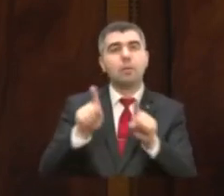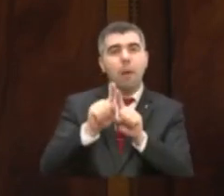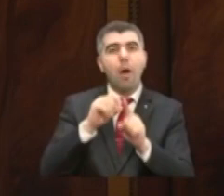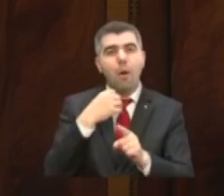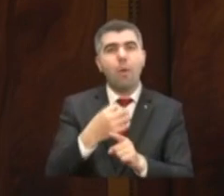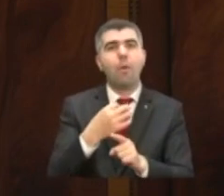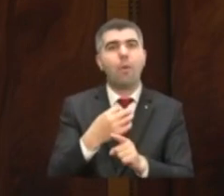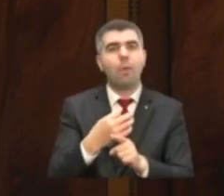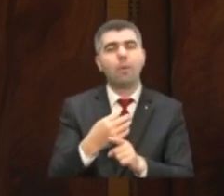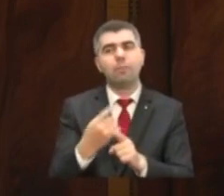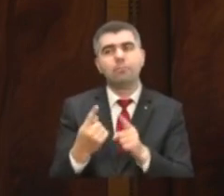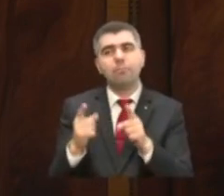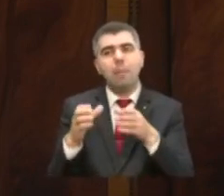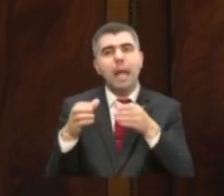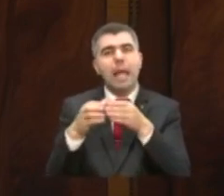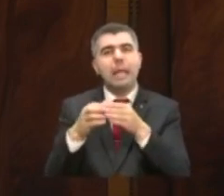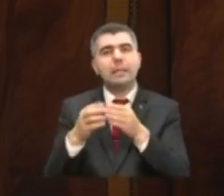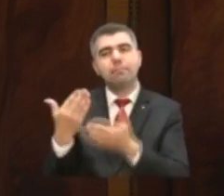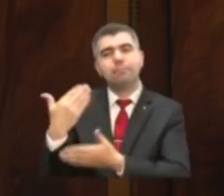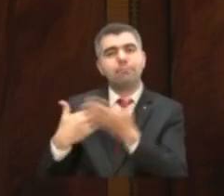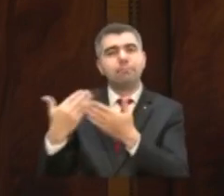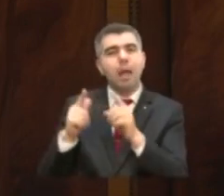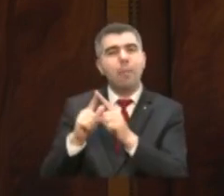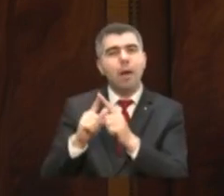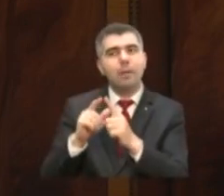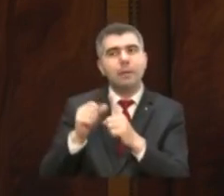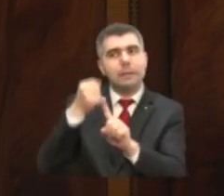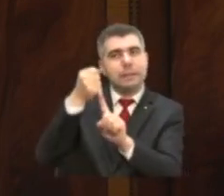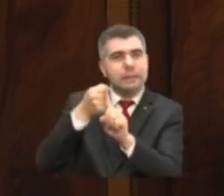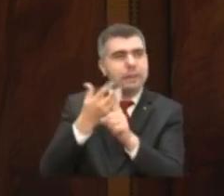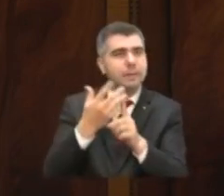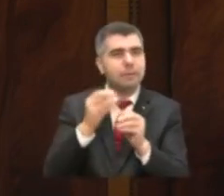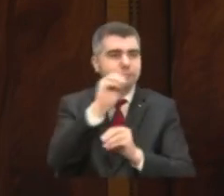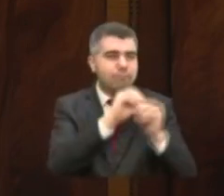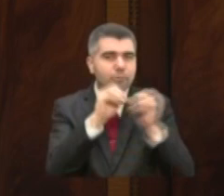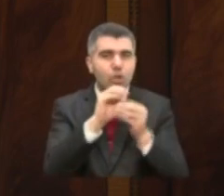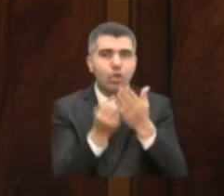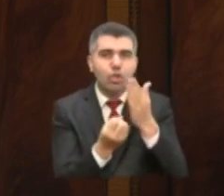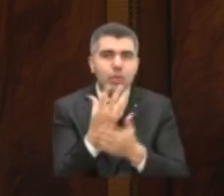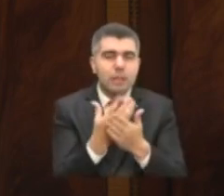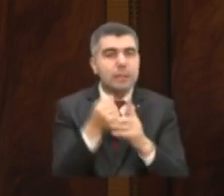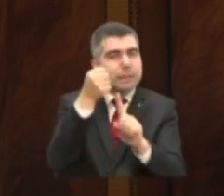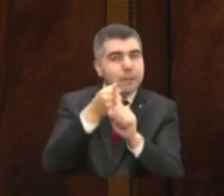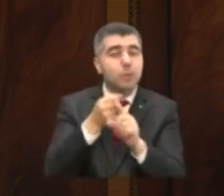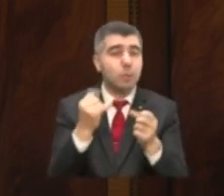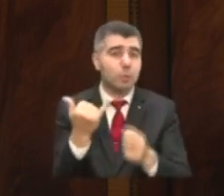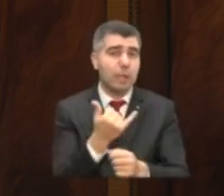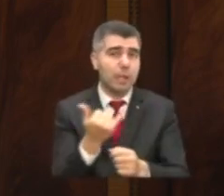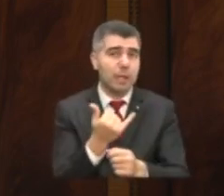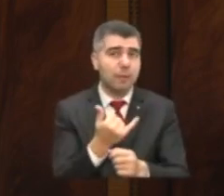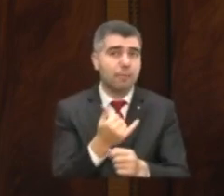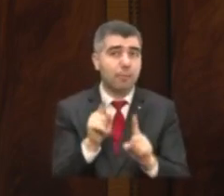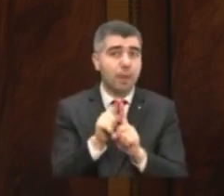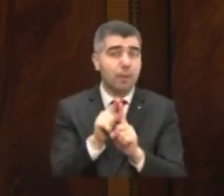أقسام تم إصلاحها أو بناء أقسام جديدة، والجهد بقي غادي يستمر، ولكن فيه